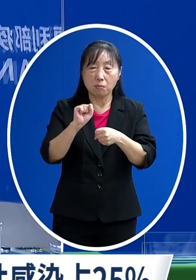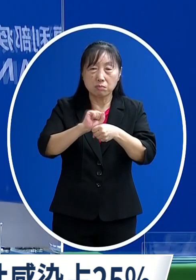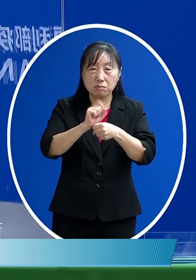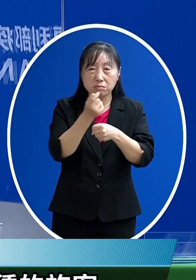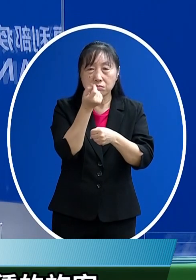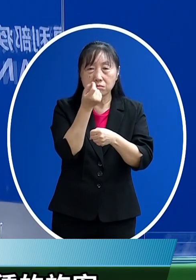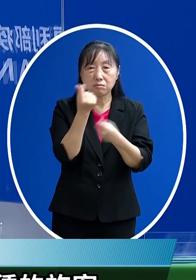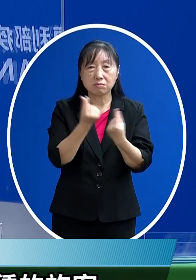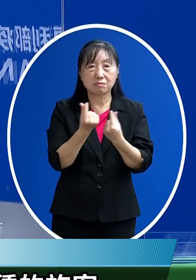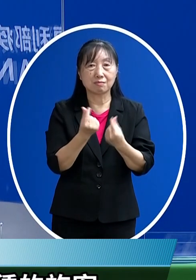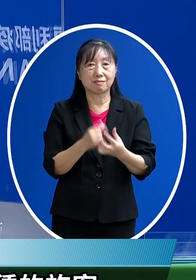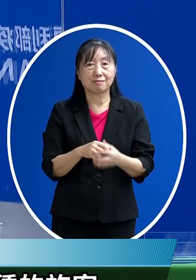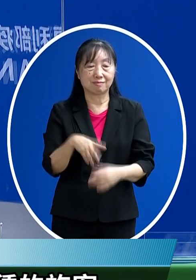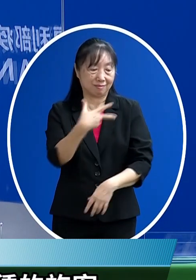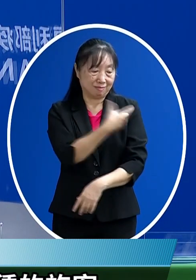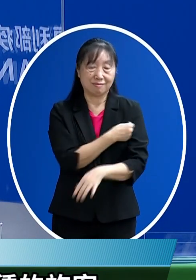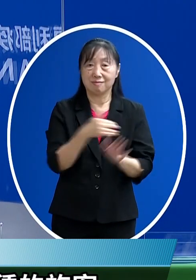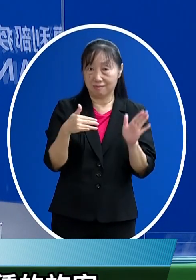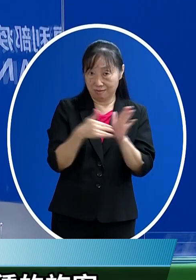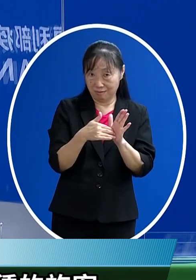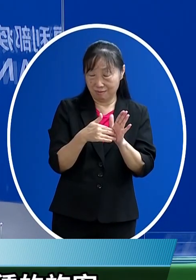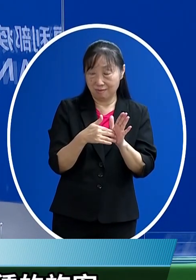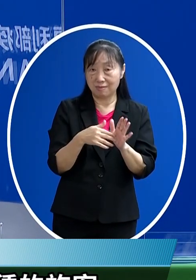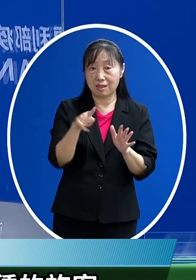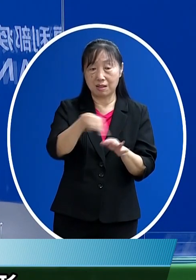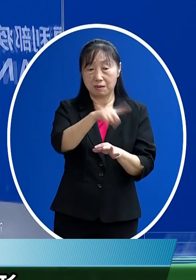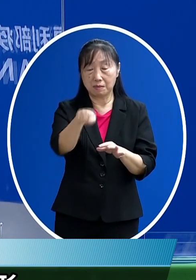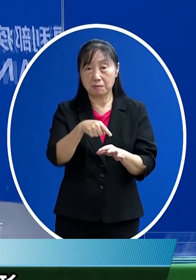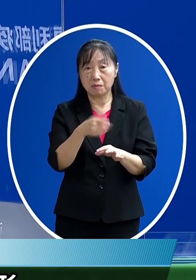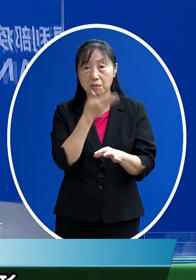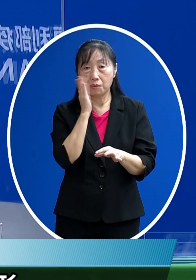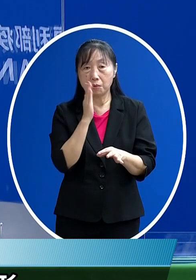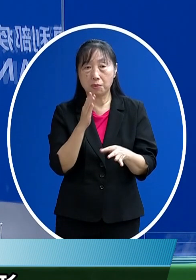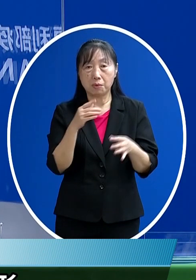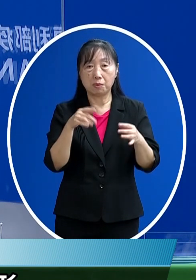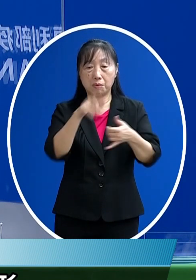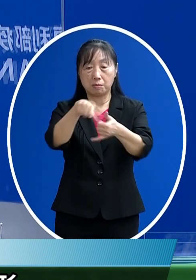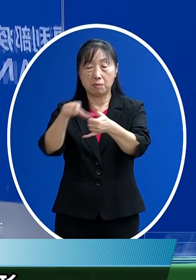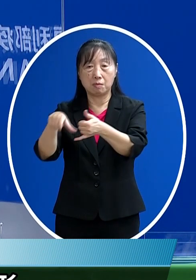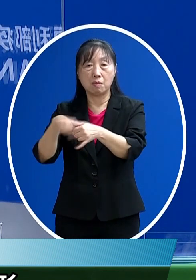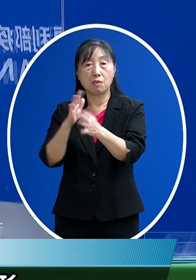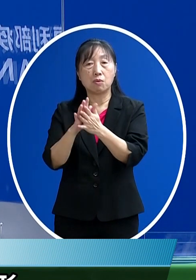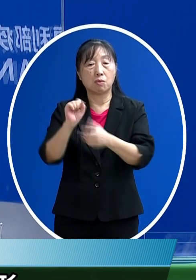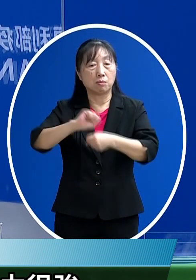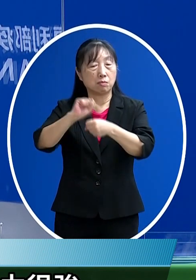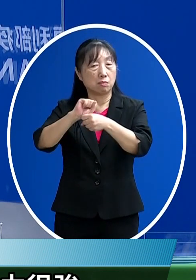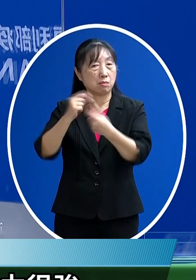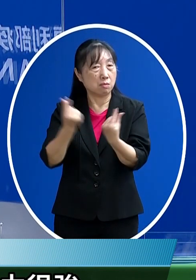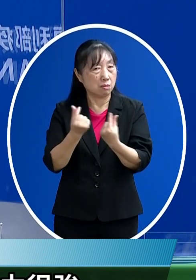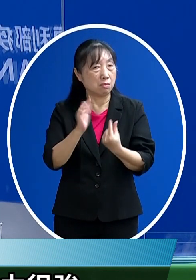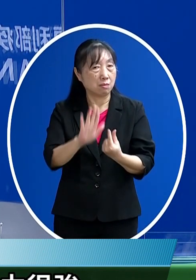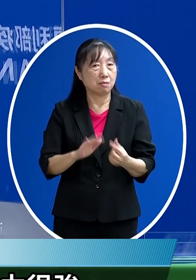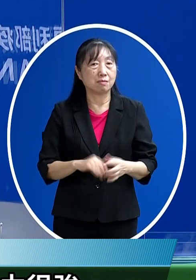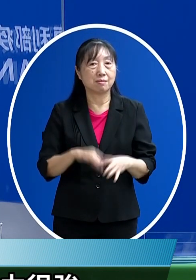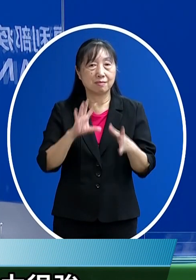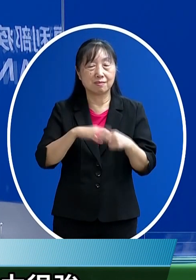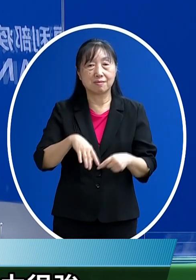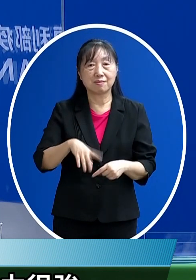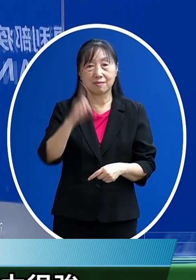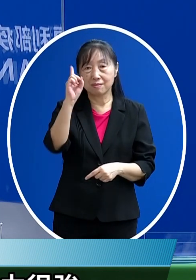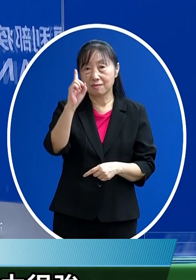显示说现在打了疫苗完整接种的旅客是有大概越来越增加的一个情形，不过因为这个 Delta